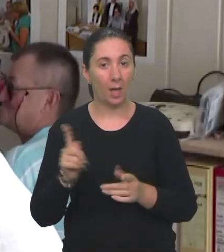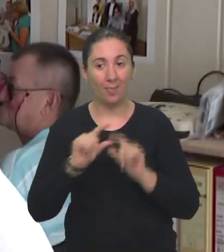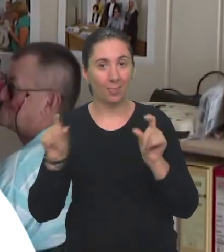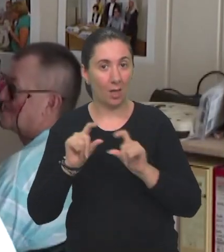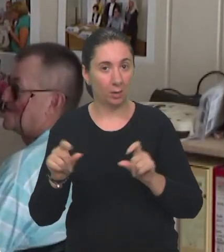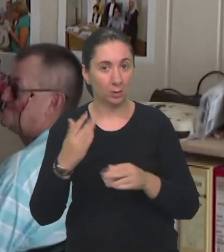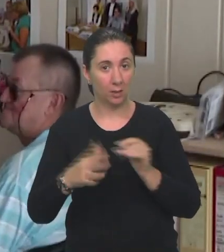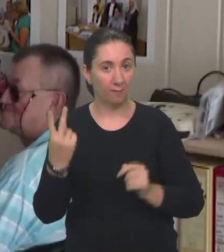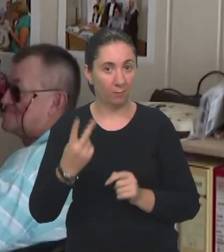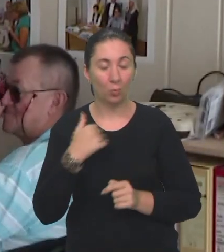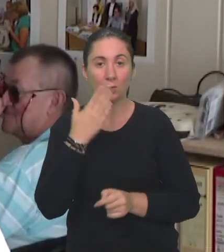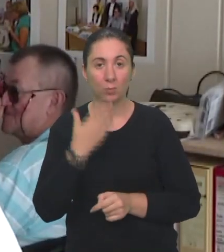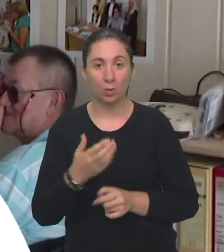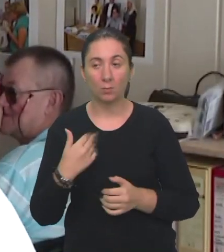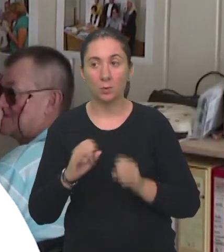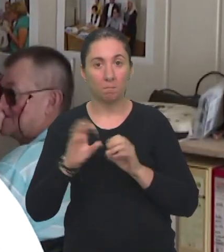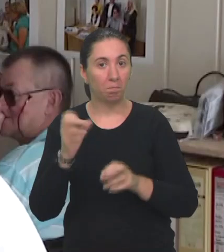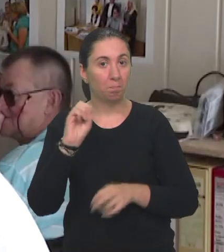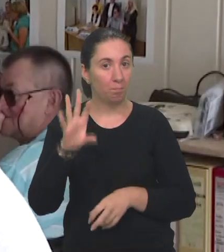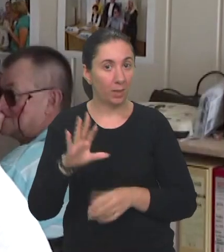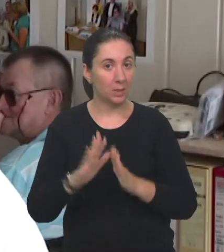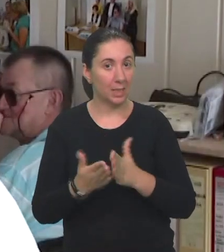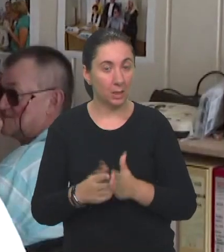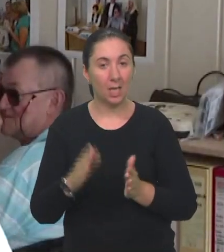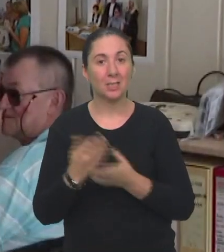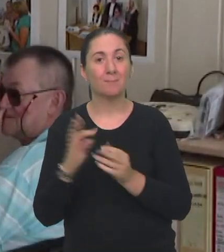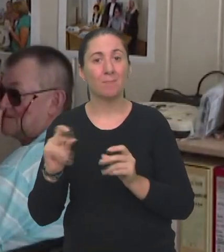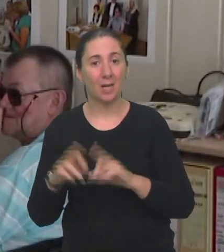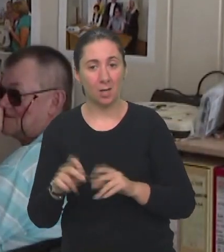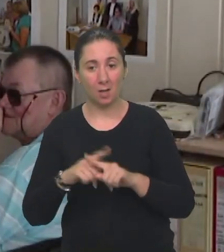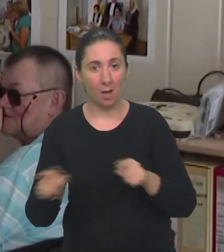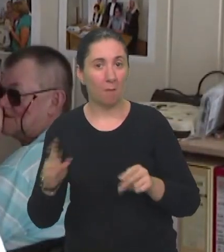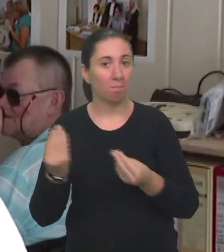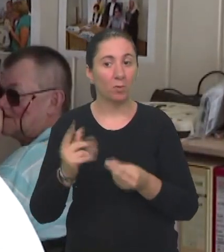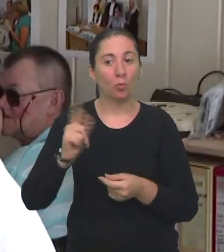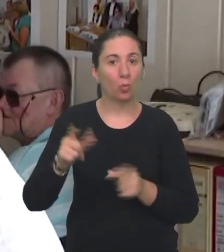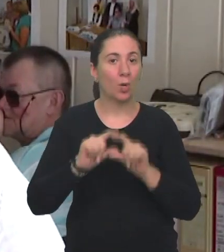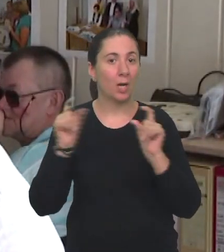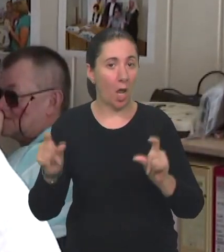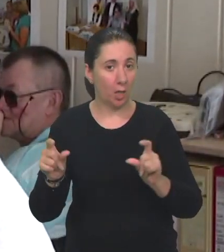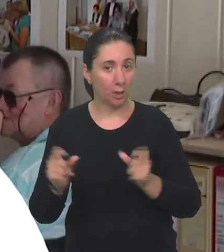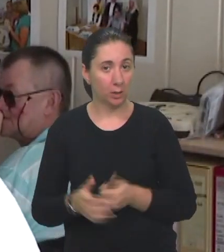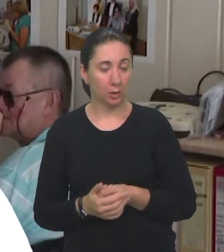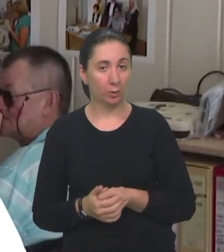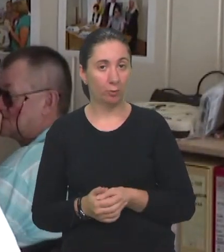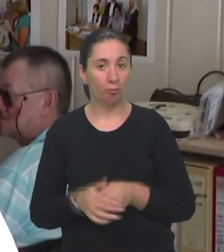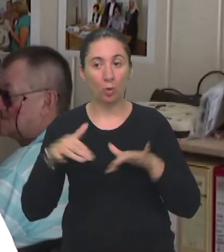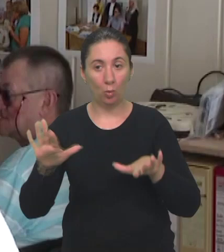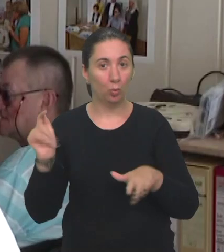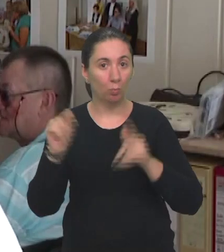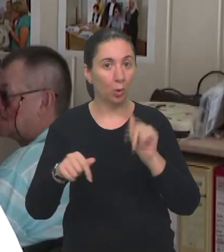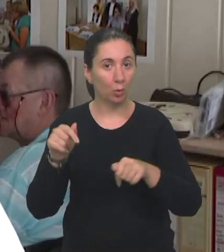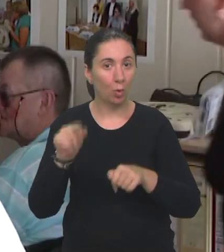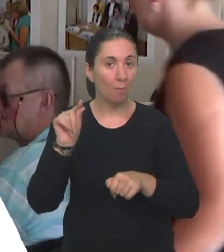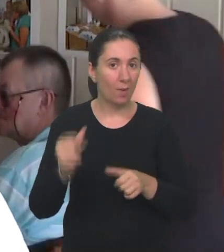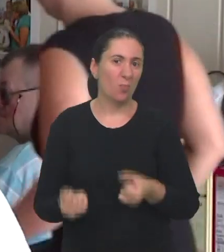Eto, u zadnjih 2 godine, da se pohvalimo, izdali smo 15 što knjiga, što zbirki, što nekih drugih naslova. I ljudi bi dolazili, pa